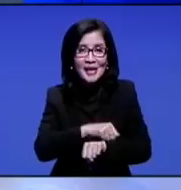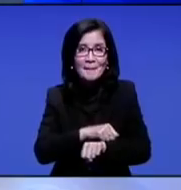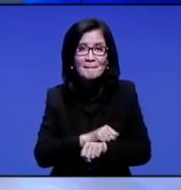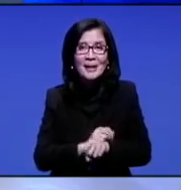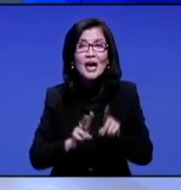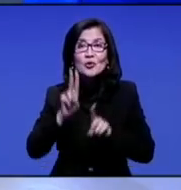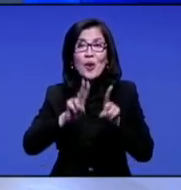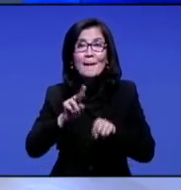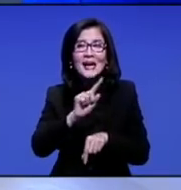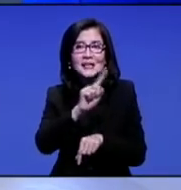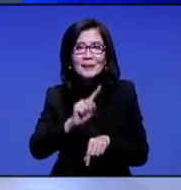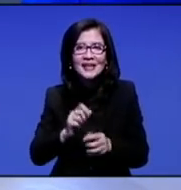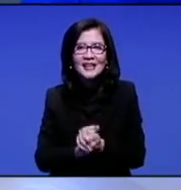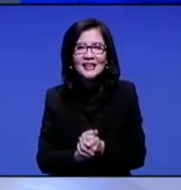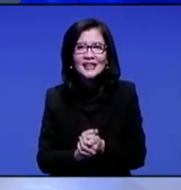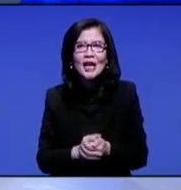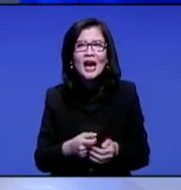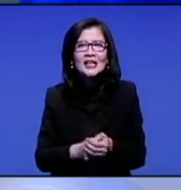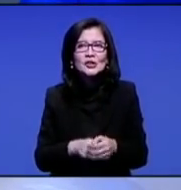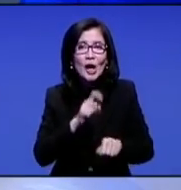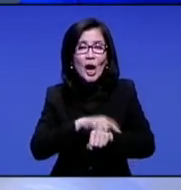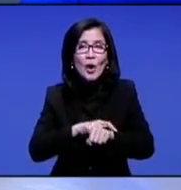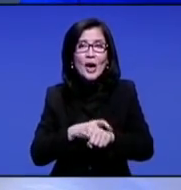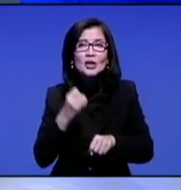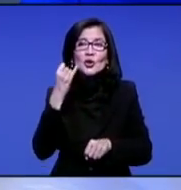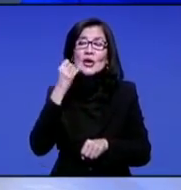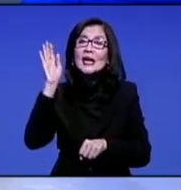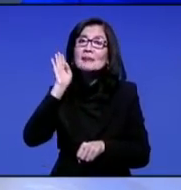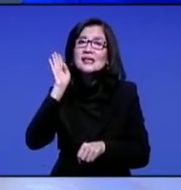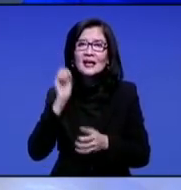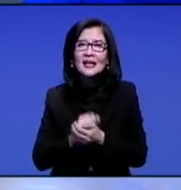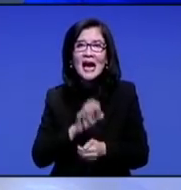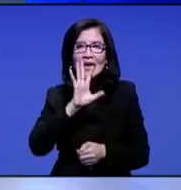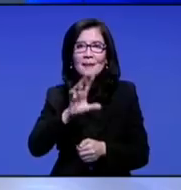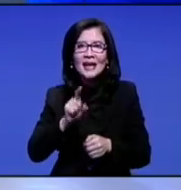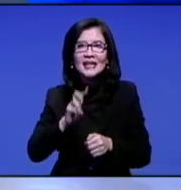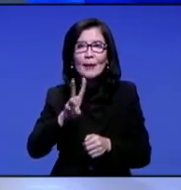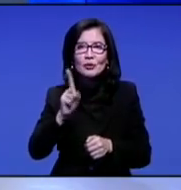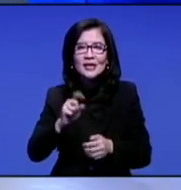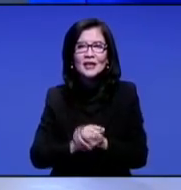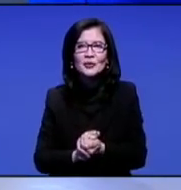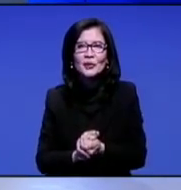12 menit. Waktu imsak di Chile jatuh pada pukul 5.31 waktu setempat,